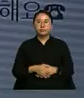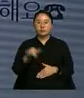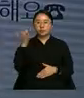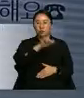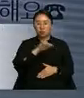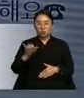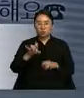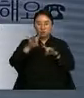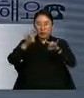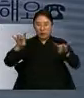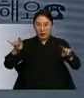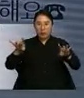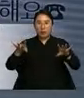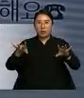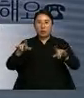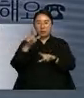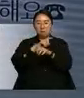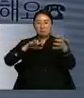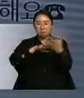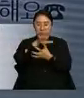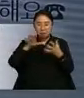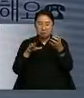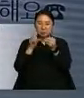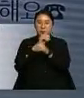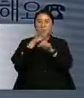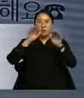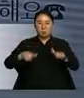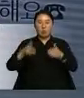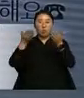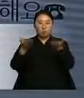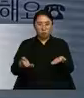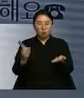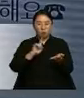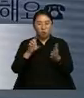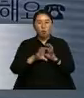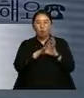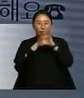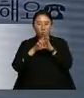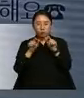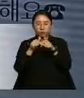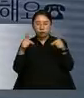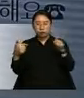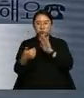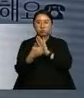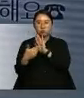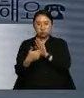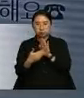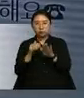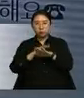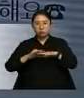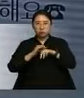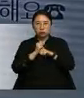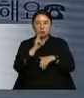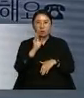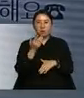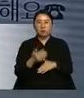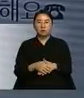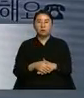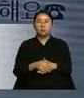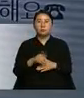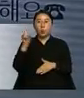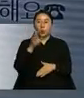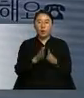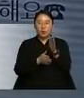전국에서 각 지역으로 뒤섞여 이동하는 명절 이번 추석연휴는 특히 코로 델구 확산 예방에 분수령이 될 전망입니다